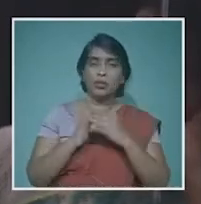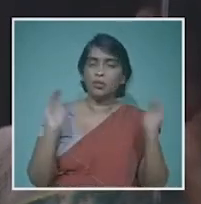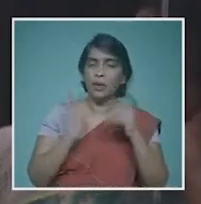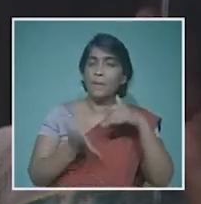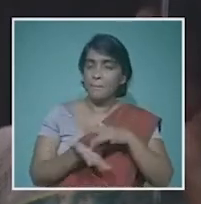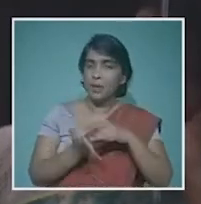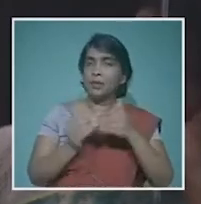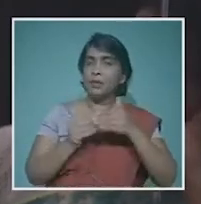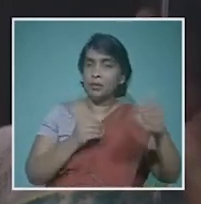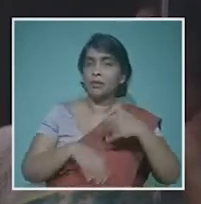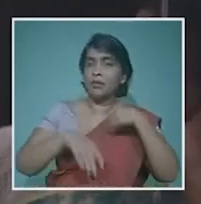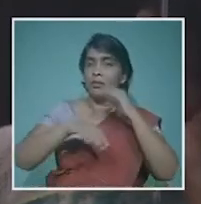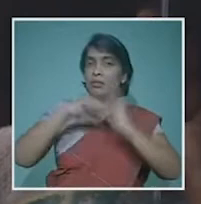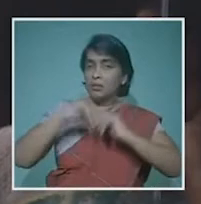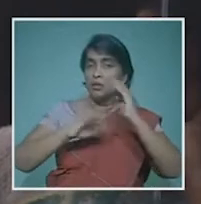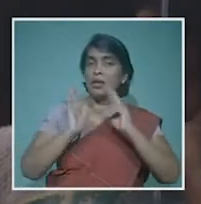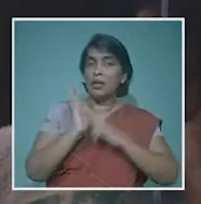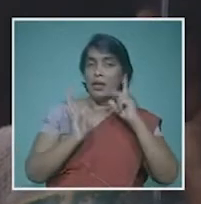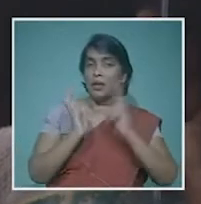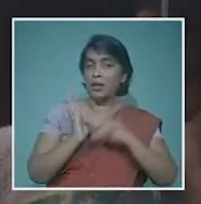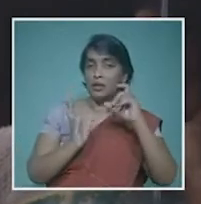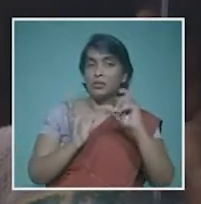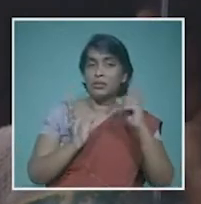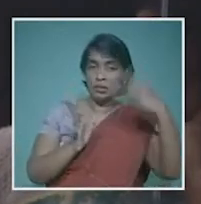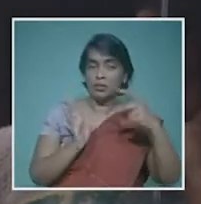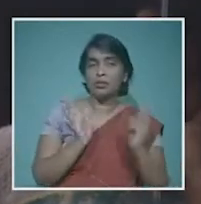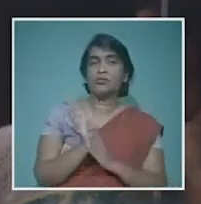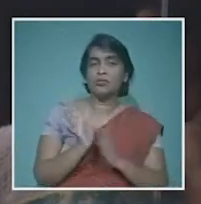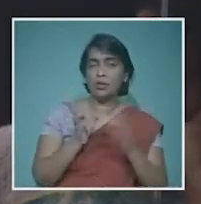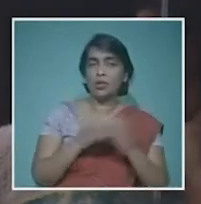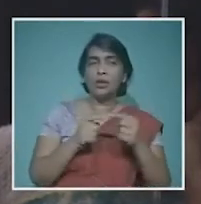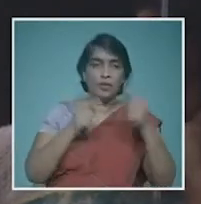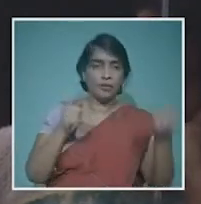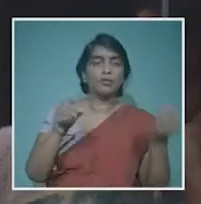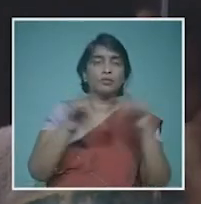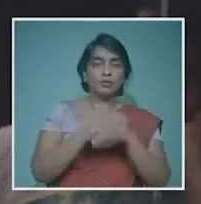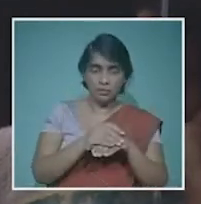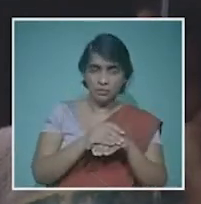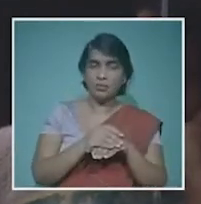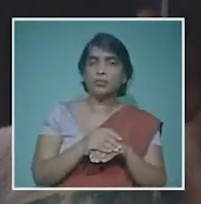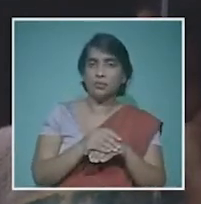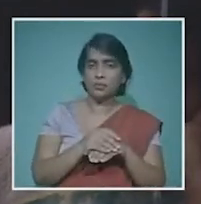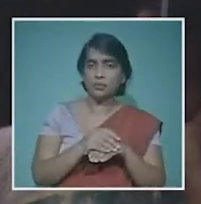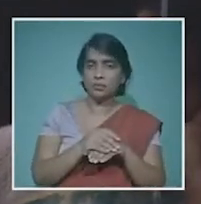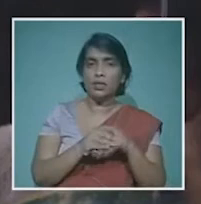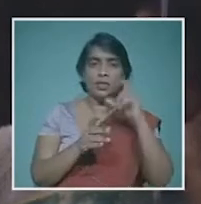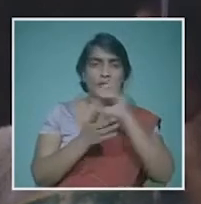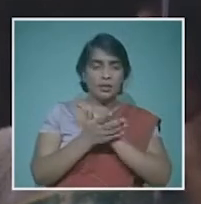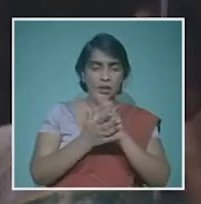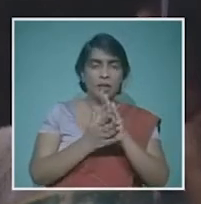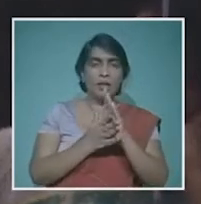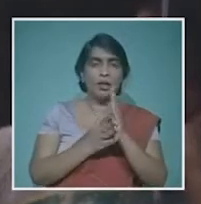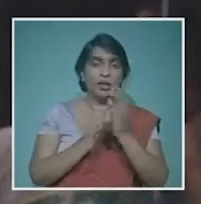මධ්‍යකාලීන වැඩසටහන් හඳුනා ගැනීම සඳහා ජාතික සභාවේ අනුකාරක සභාව විපක්ෂ නියෝජනය කරන්නේ අපේ චම්පික